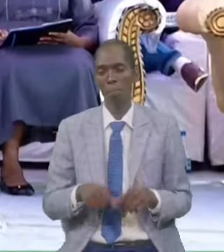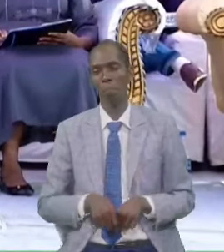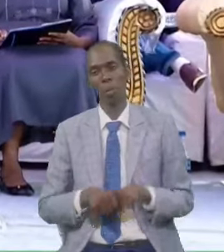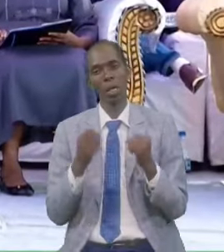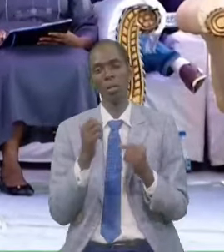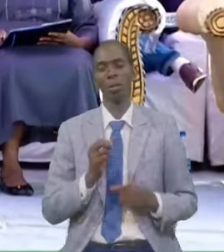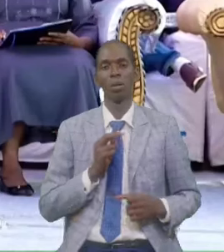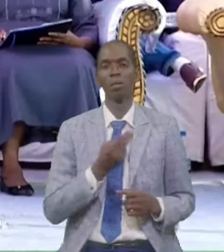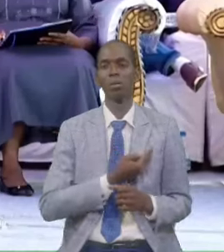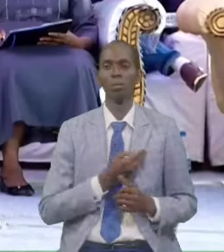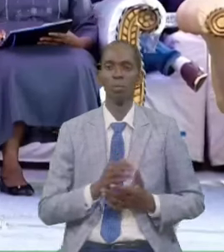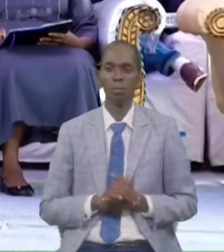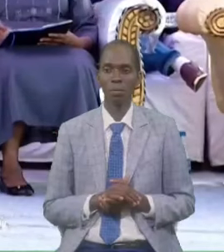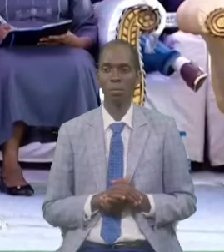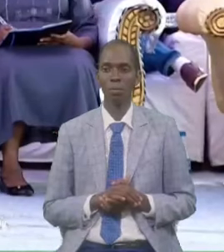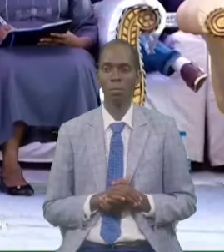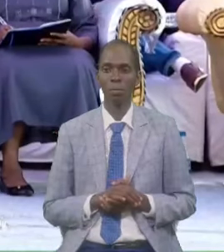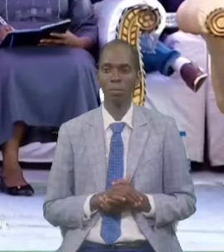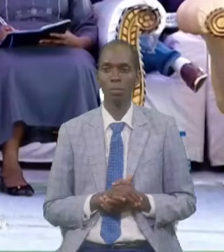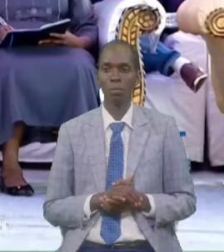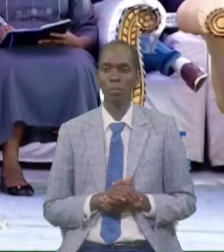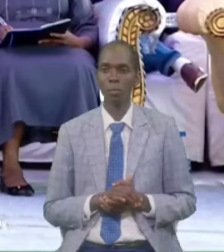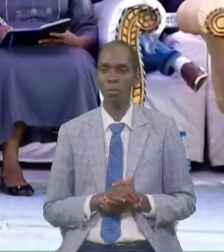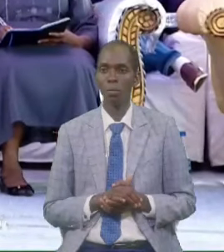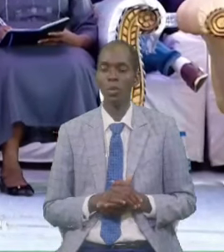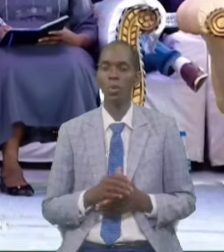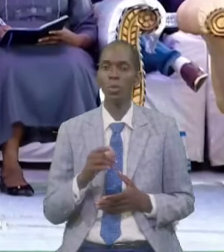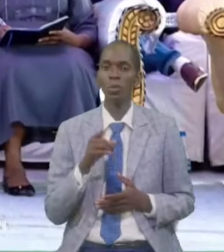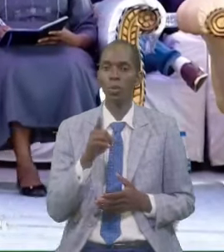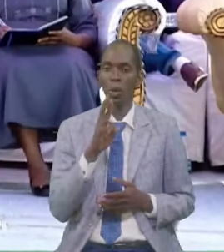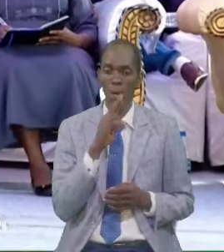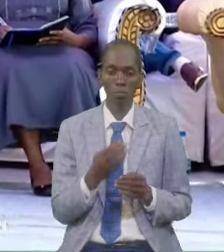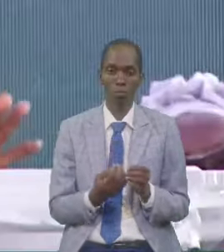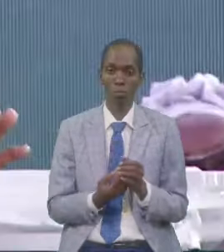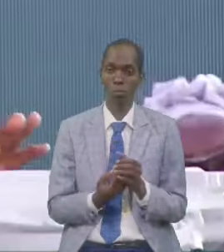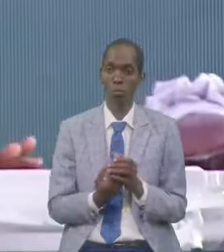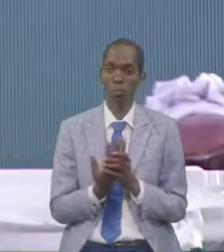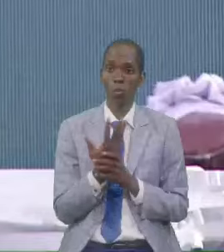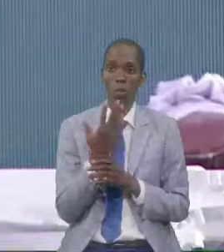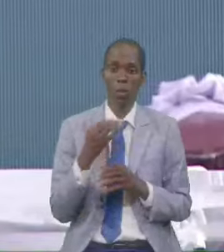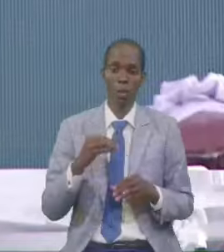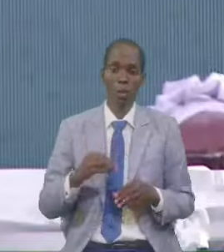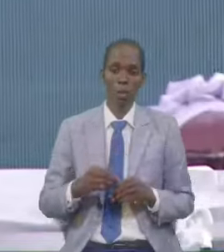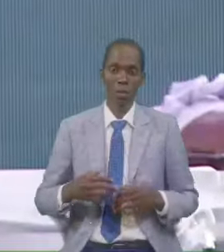మనము విరిగిపోయే విధానాన్ని కూడా చూపిస్తుంది. అది మన జీవితాన్ని సూచిస్తుంది.